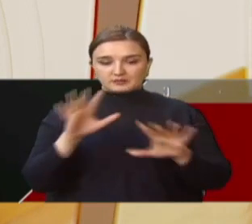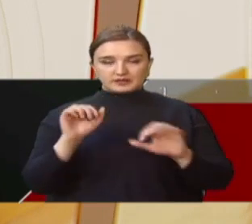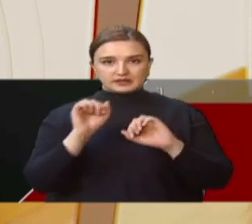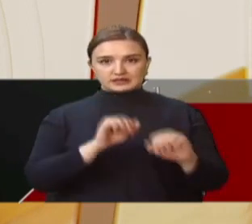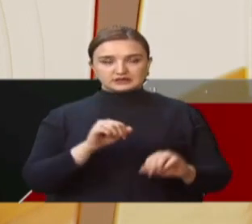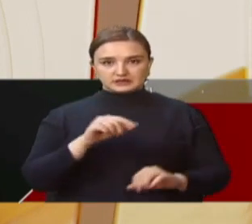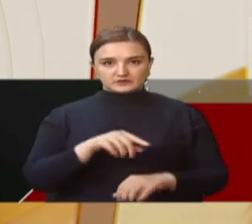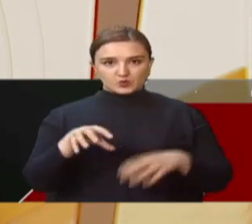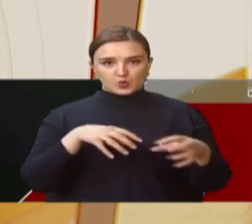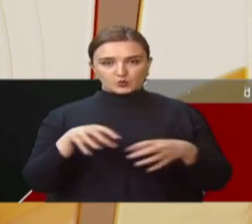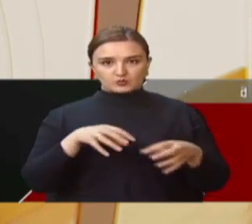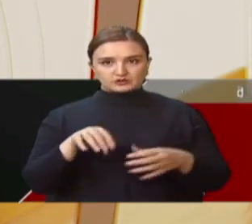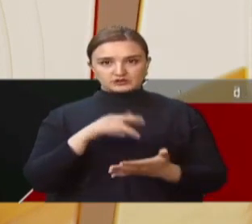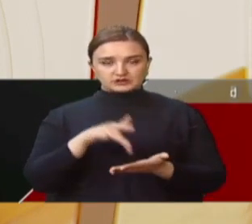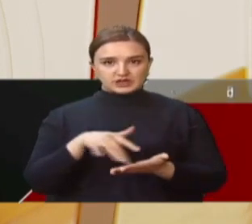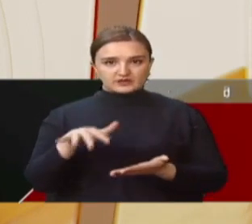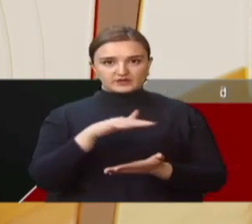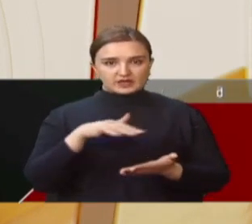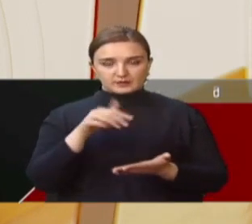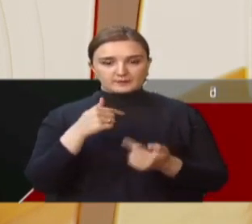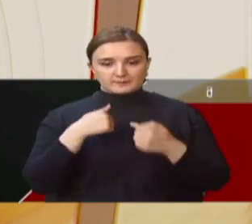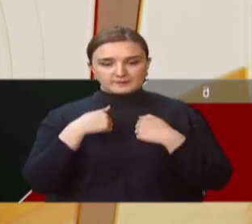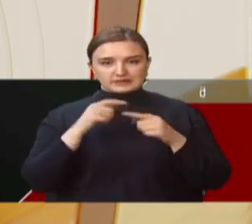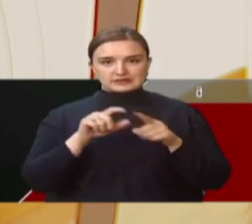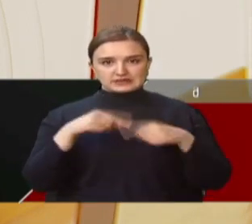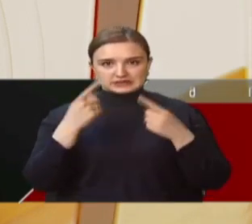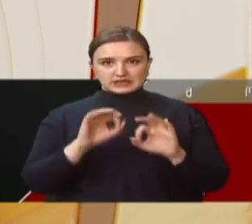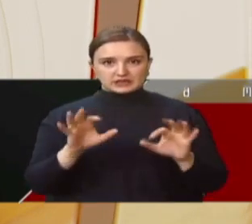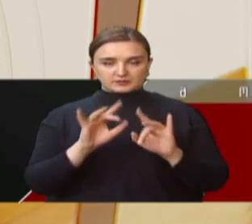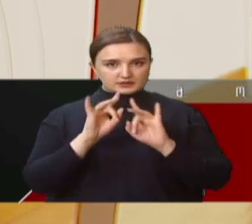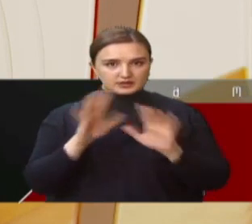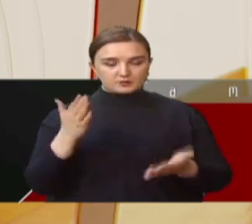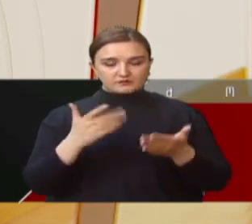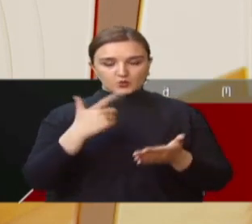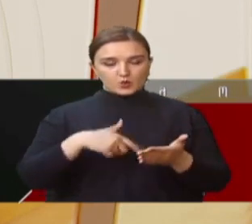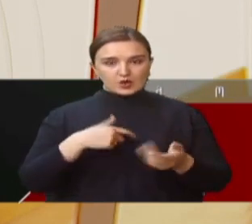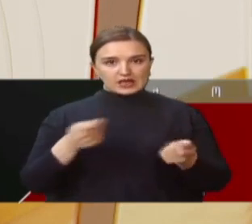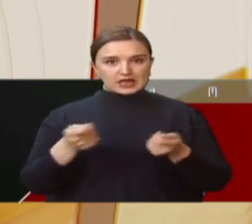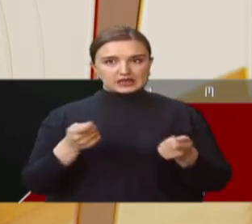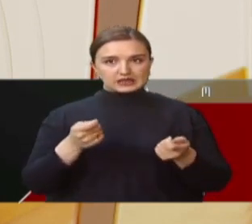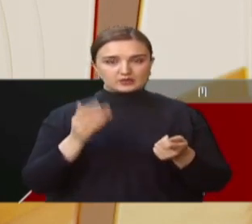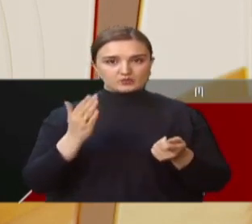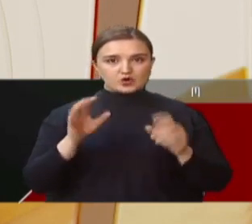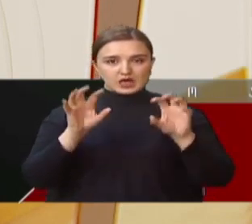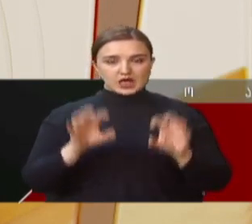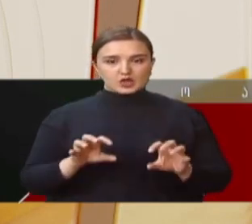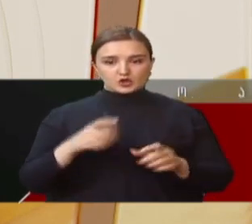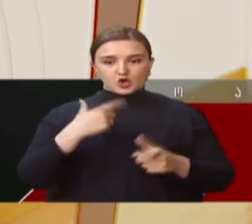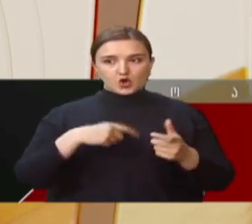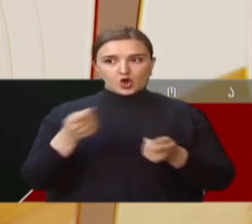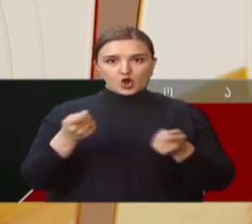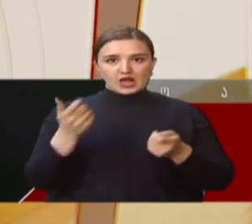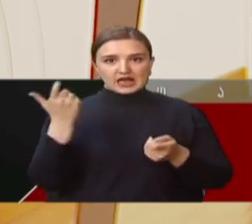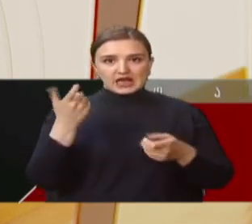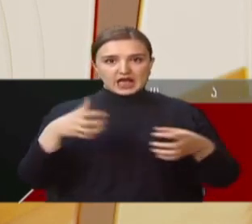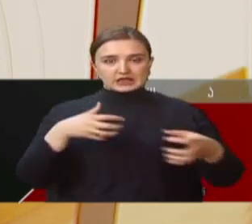da korruptsiisgan martla daitsavs kveqanas მე სათქმელი არაფერი არ მექნება. Თუ ოლიგარქიის კანონი იქნება, ან ოლიგარქი არ იქნება ქვეყანაში, მე